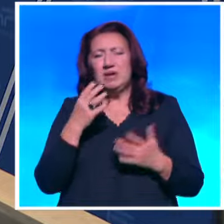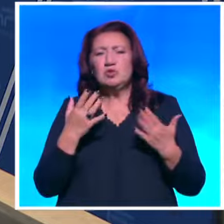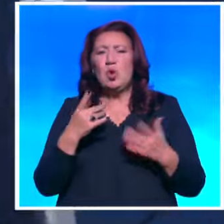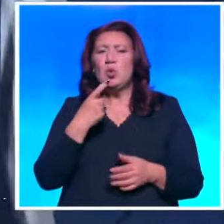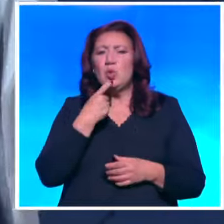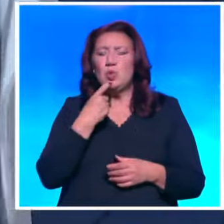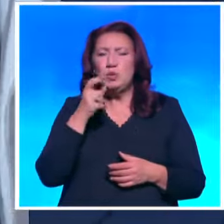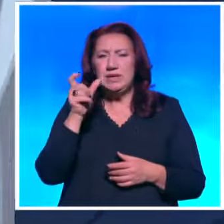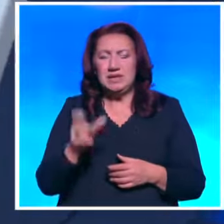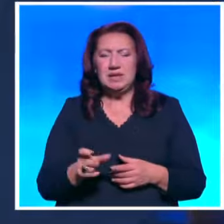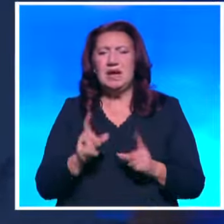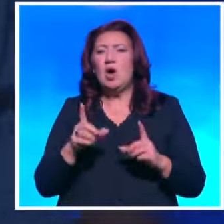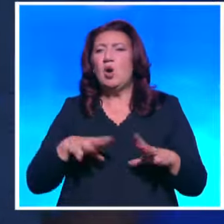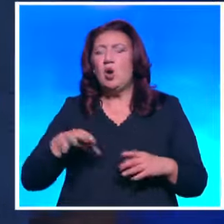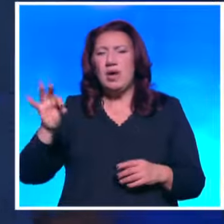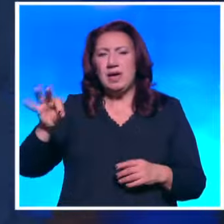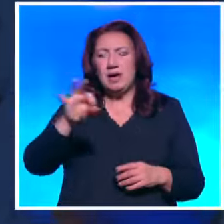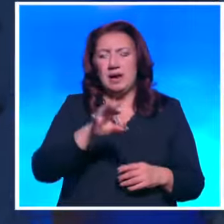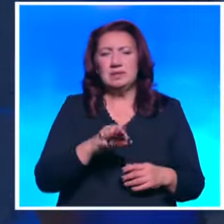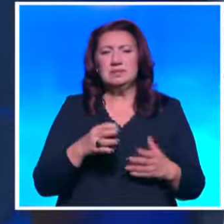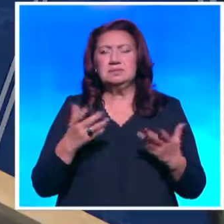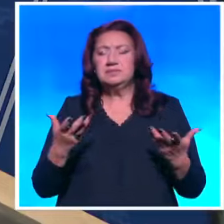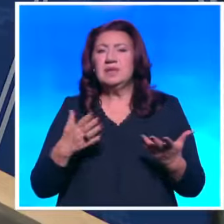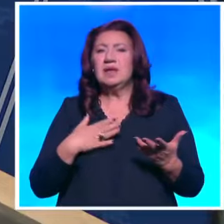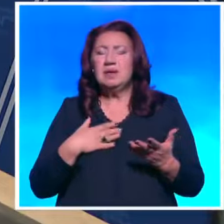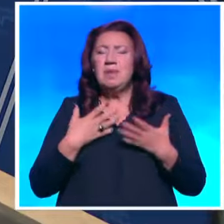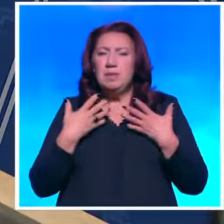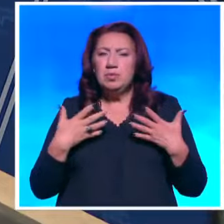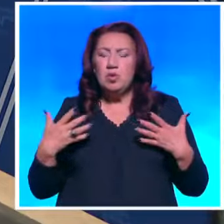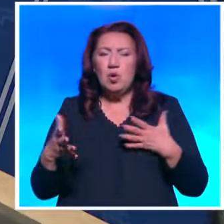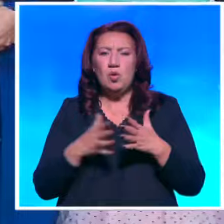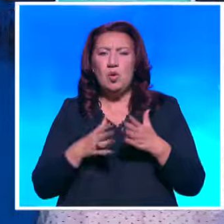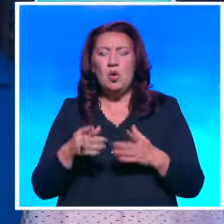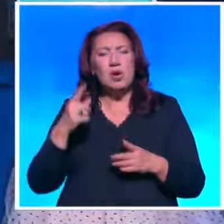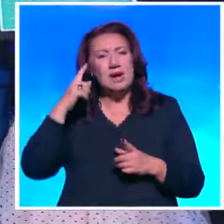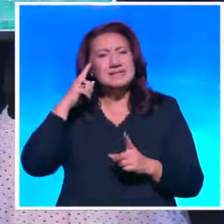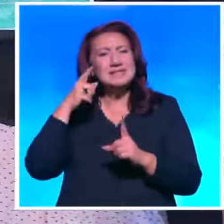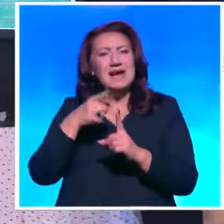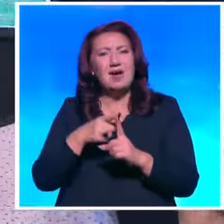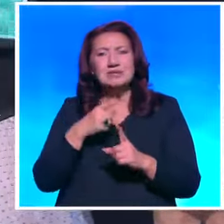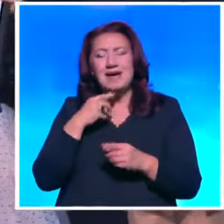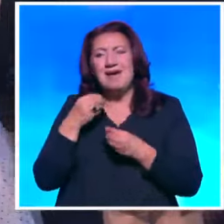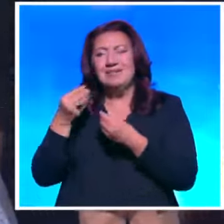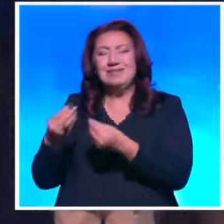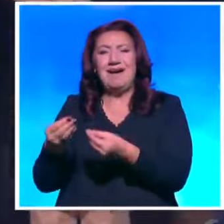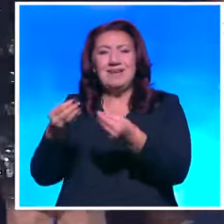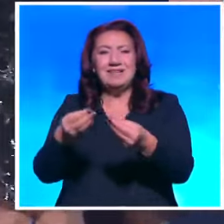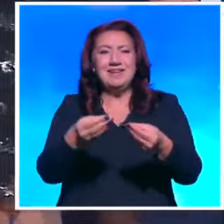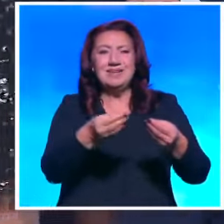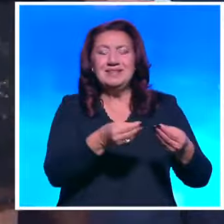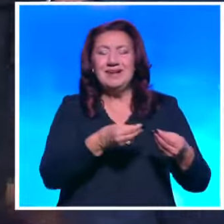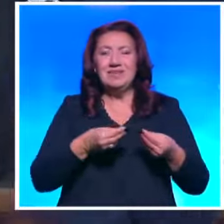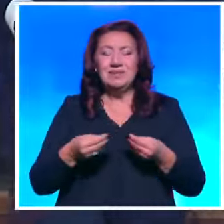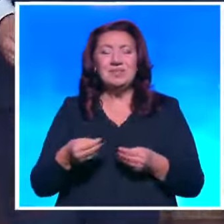си, в коя държава живееш, важното е, че има толкова много хора с кауза и се заразяват един друг. Цялата церемония Будител на